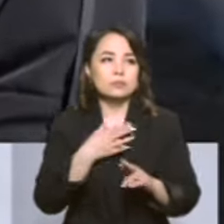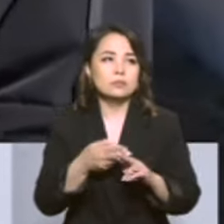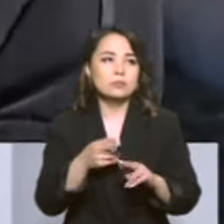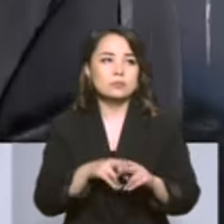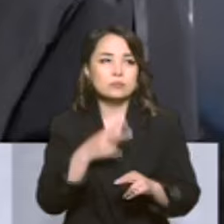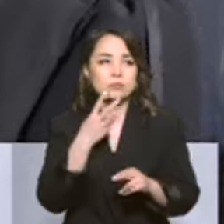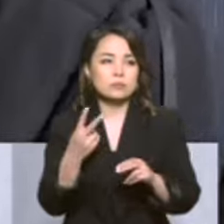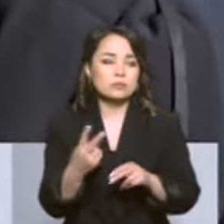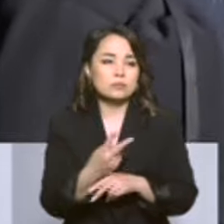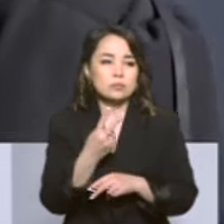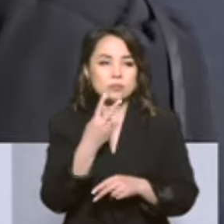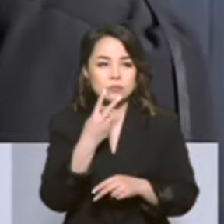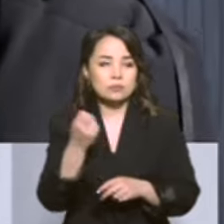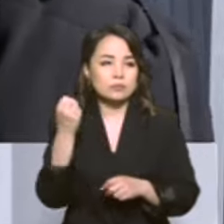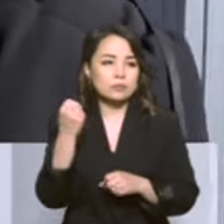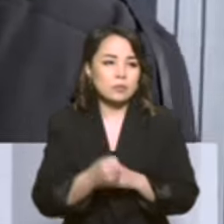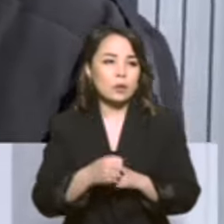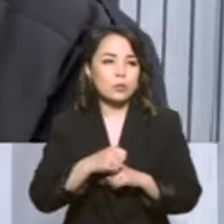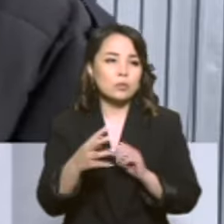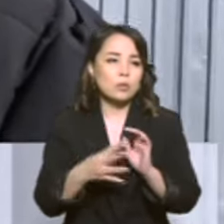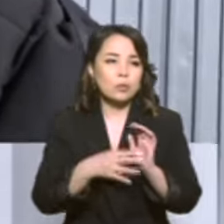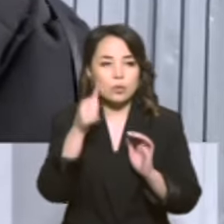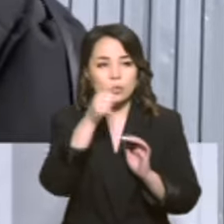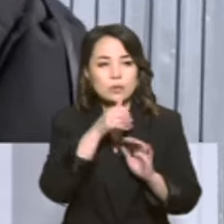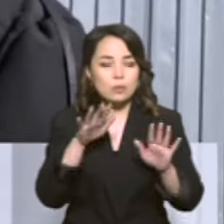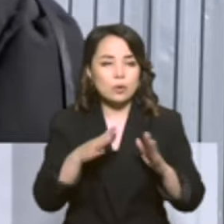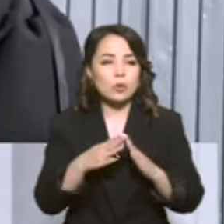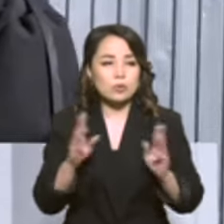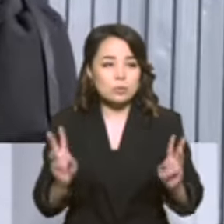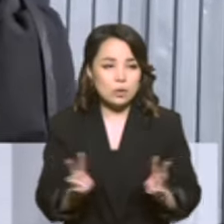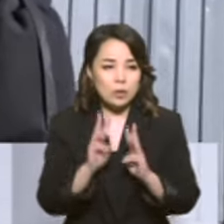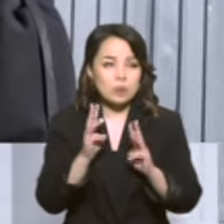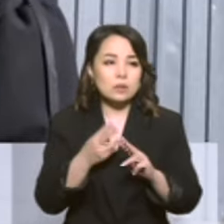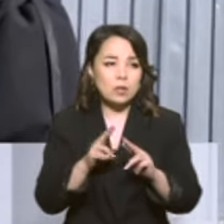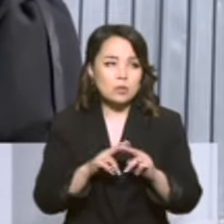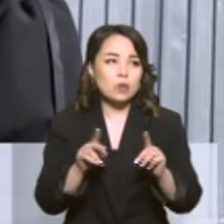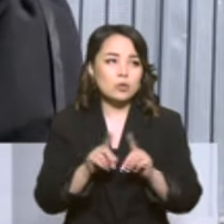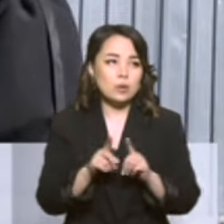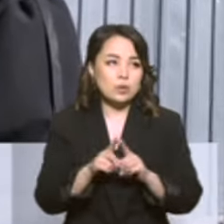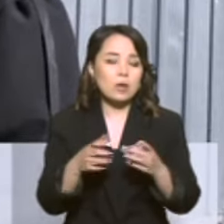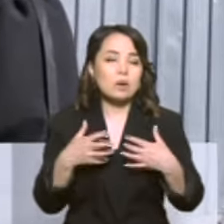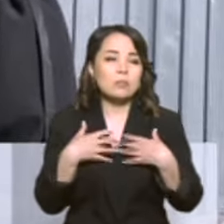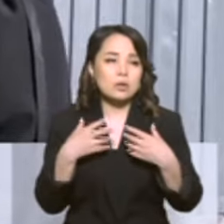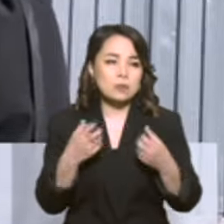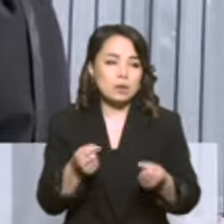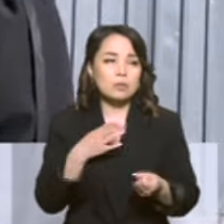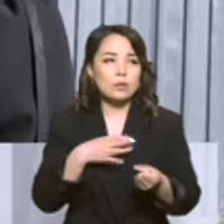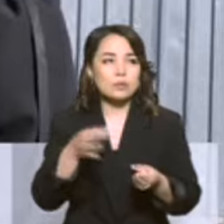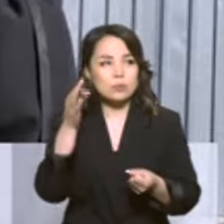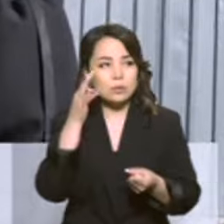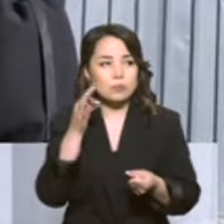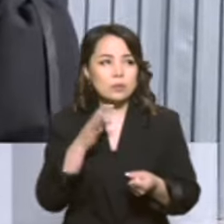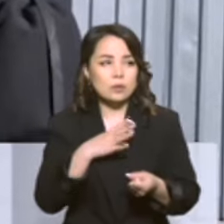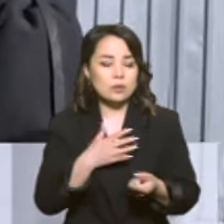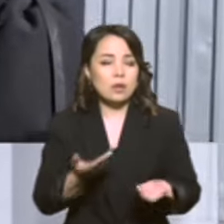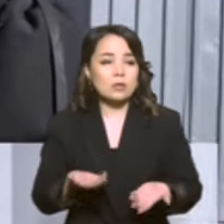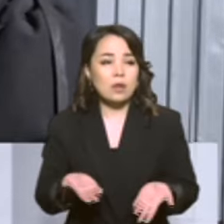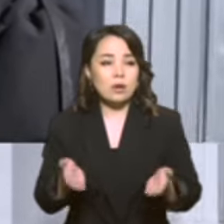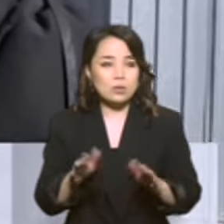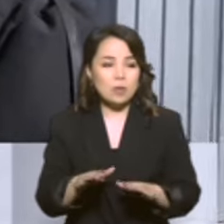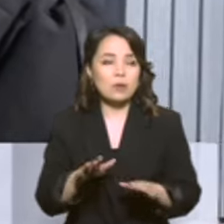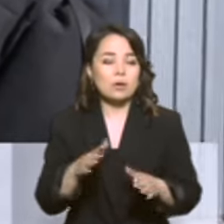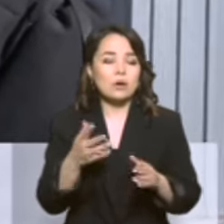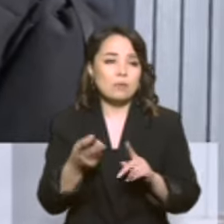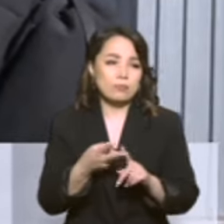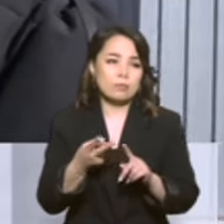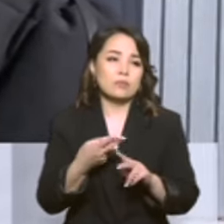шынына келгенде екінші рет келіп отыр. Бірінші ретінде 19 жылы үйім күйіп еді. Енді ол апаттан аман есен жанымыз аман қалып, аман есен құтылдым